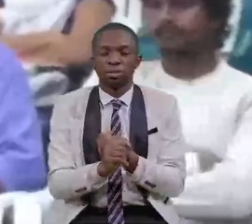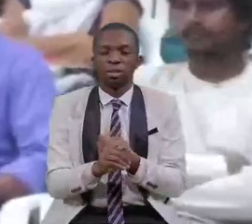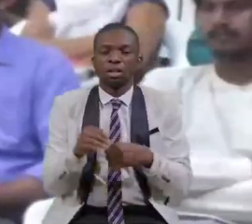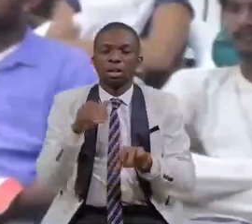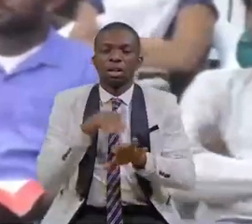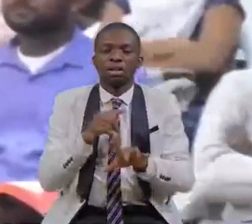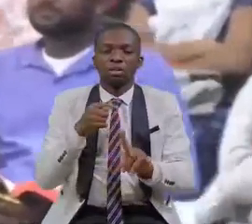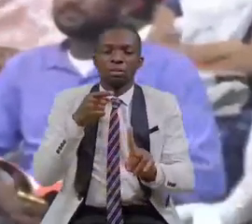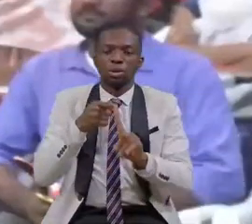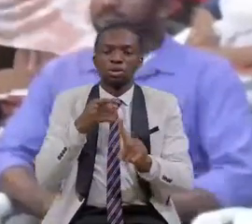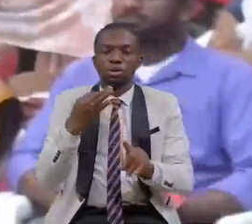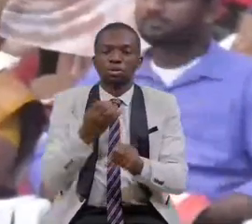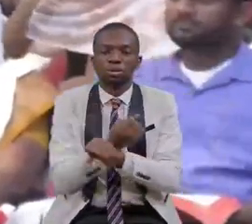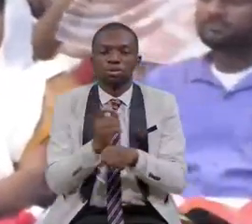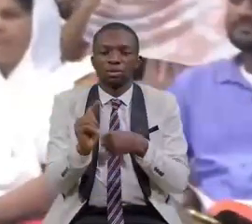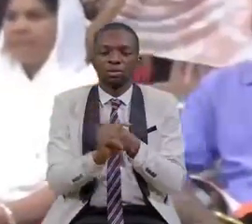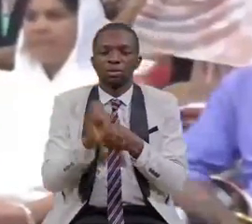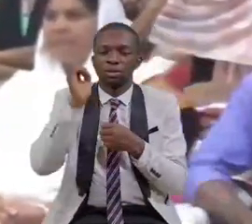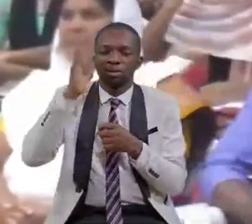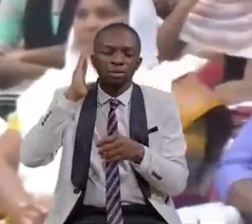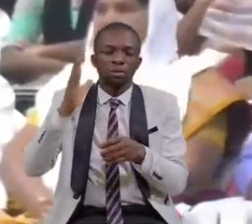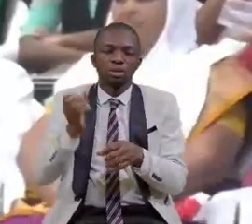ou dès que nous sommes sauvés, il nous aurait amenés au ciel.